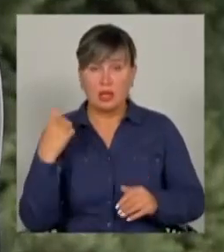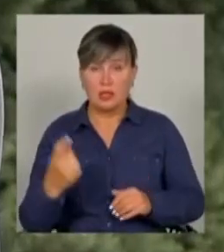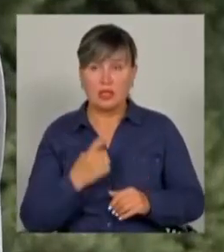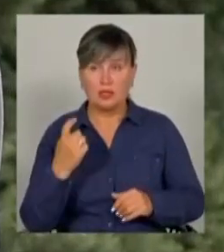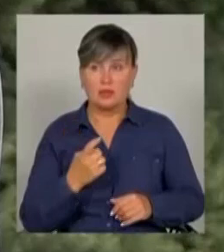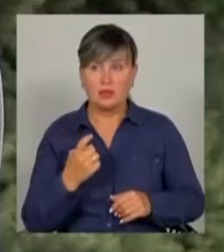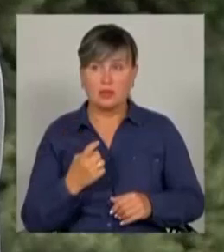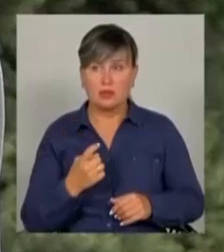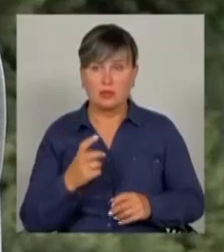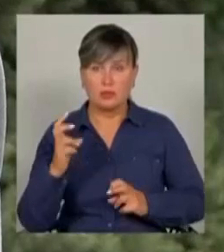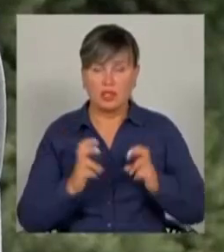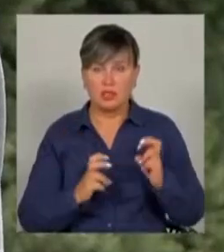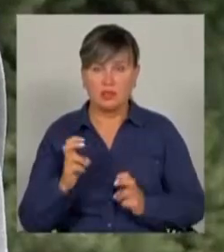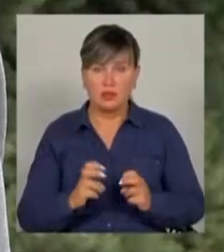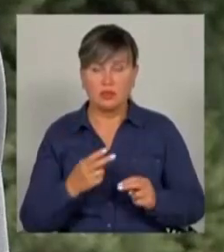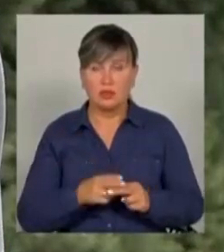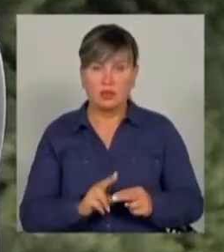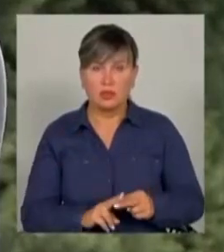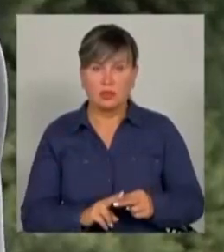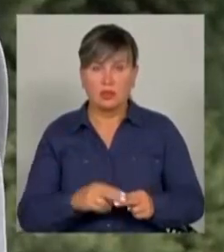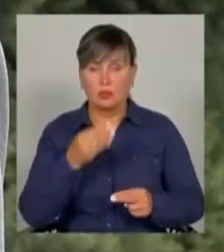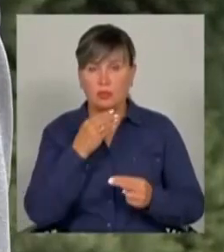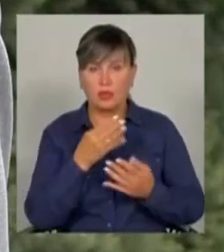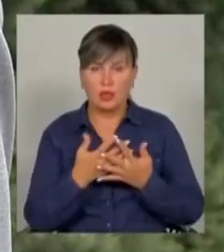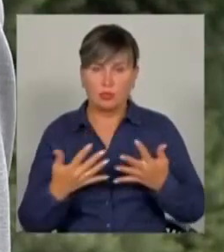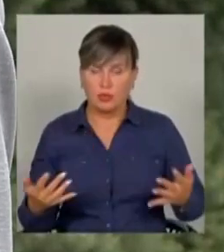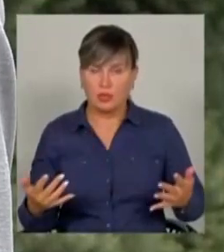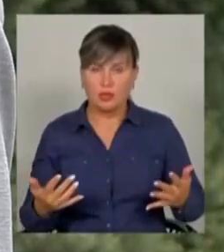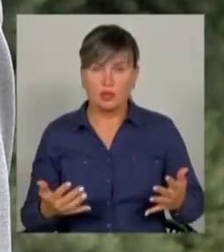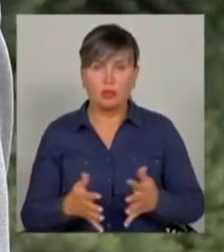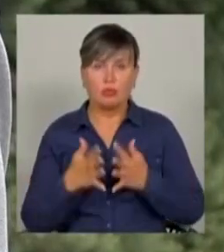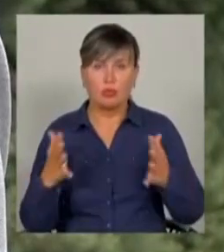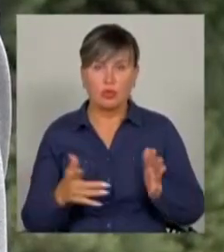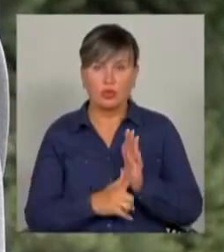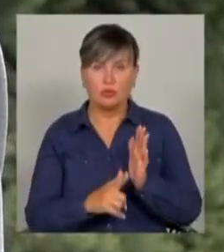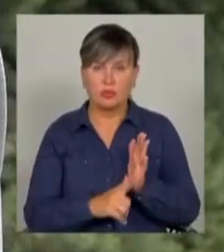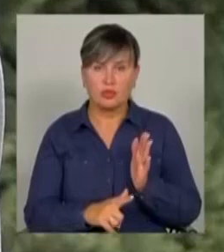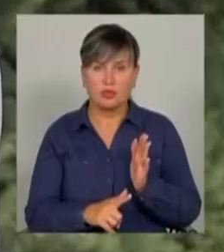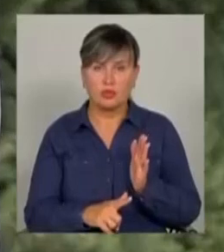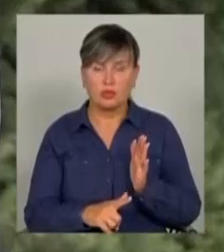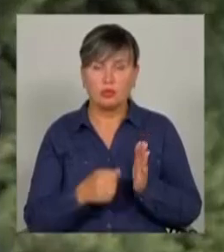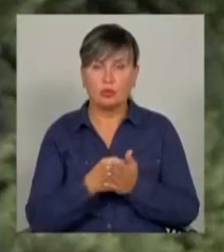сельскохозяйственного производства, это значит продуктов питания,